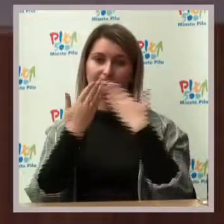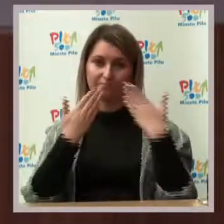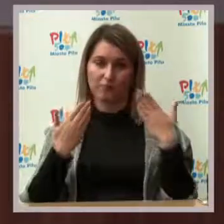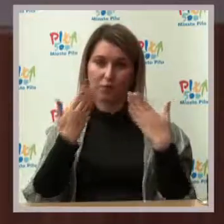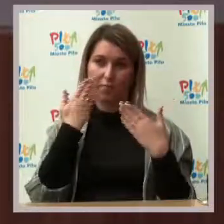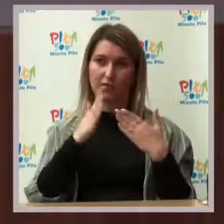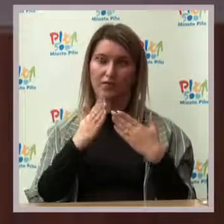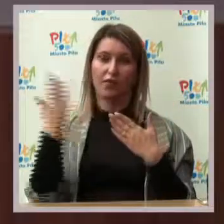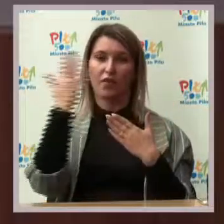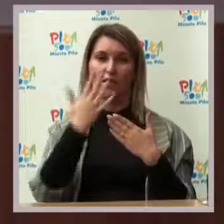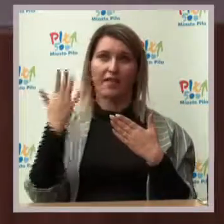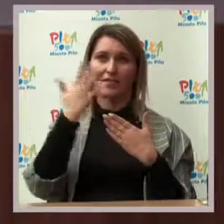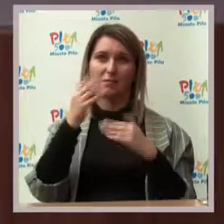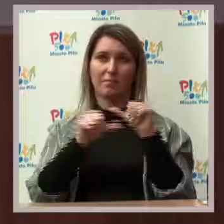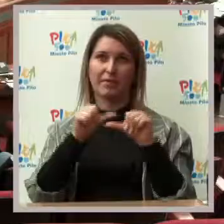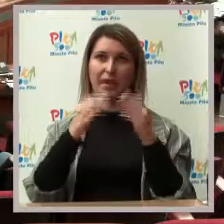bardzo.